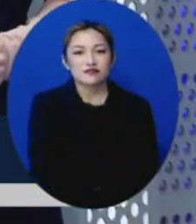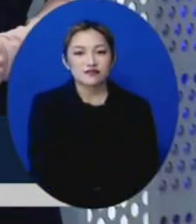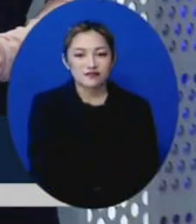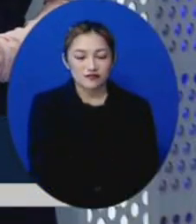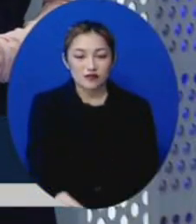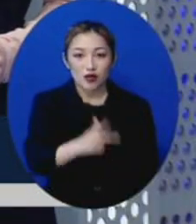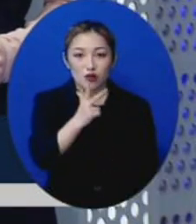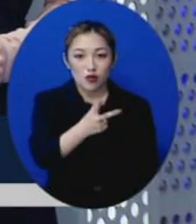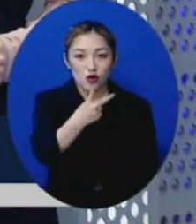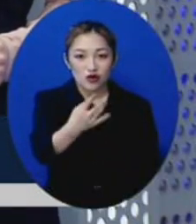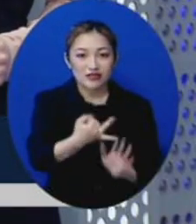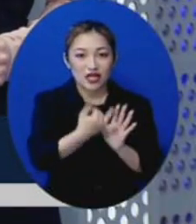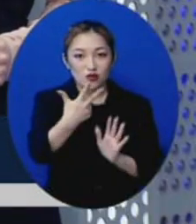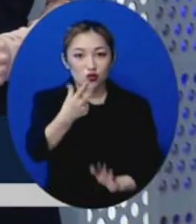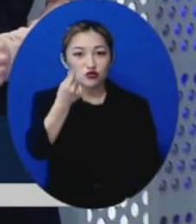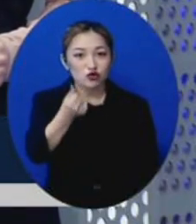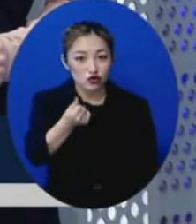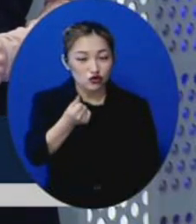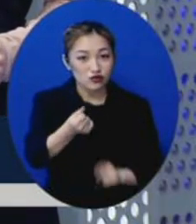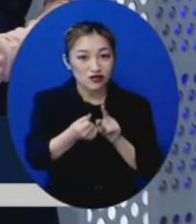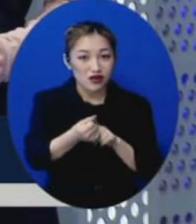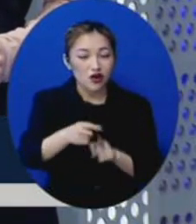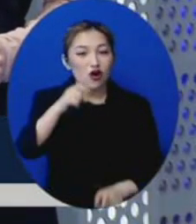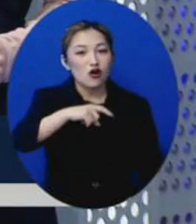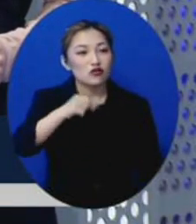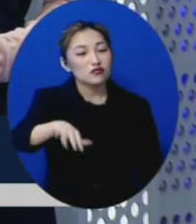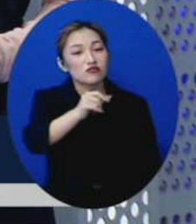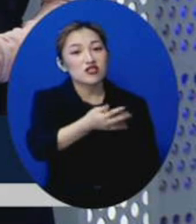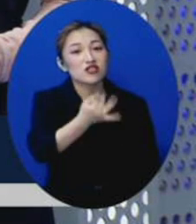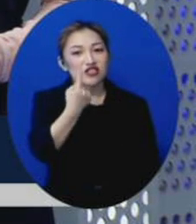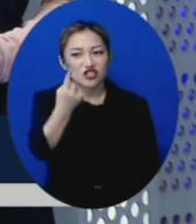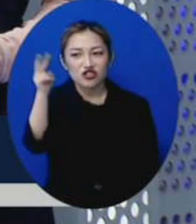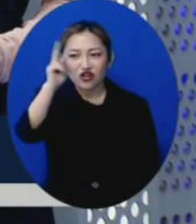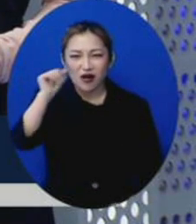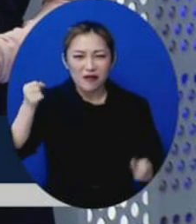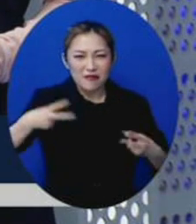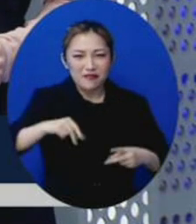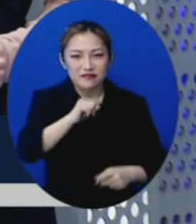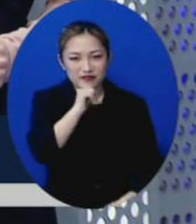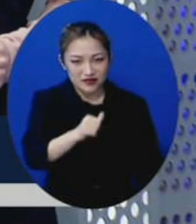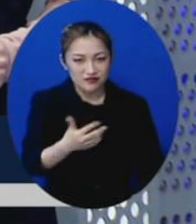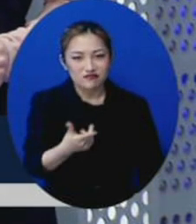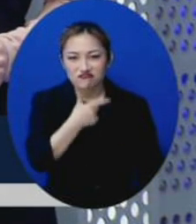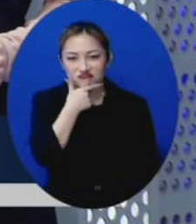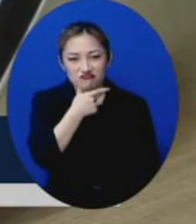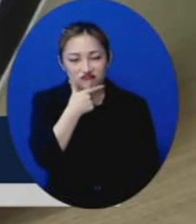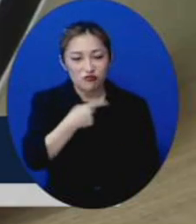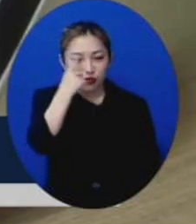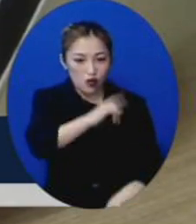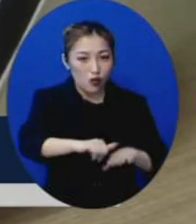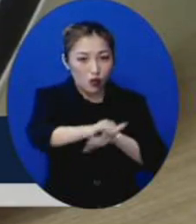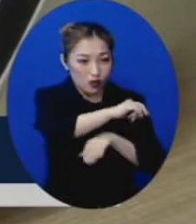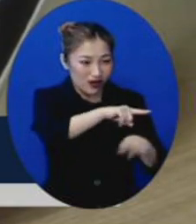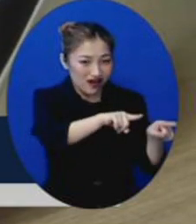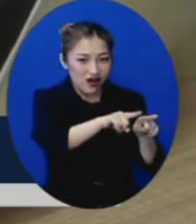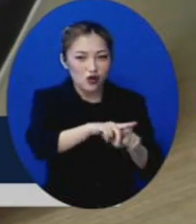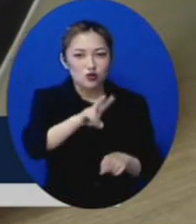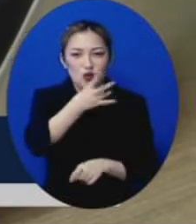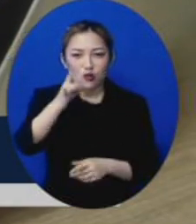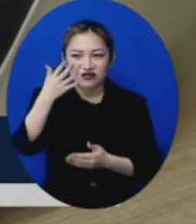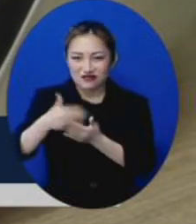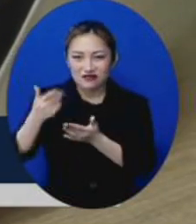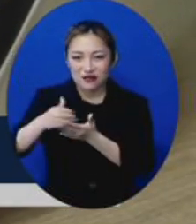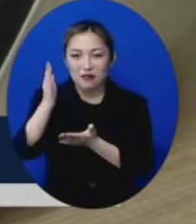За 3273 төгрөг гэдэг бол өнөөдрийн ханшаар 1 долларт ч хүрэхгүй мөнгө юм а. Гэтэл Монгол улстай адил нүүрс